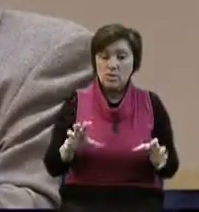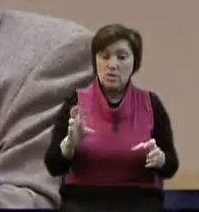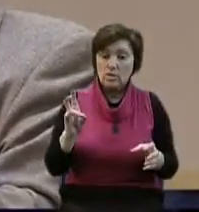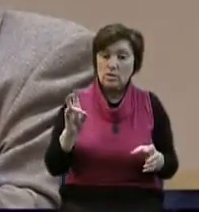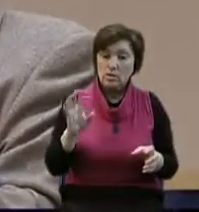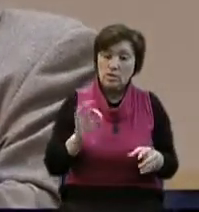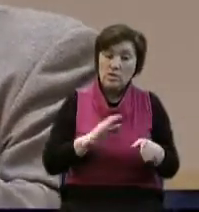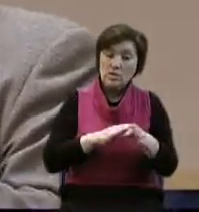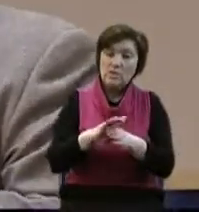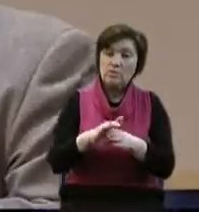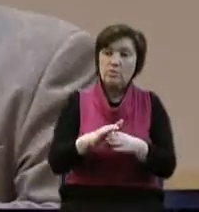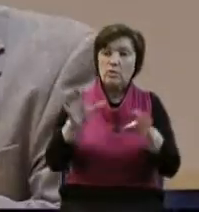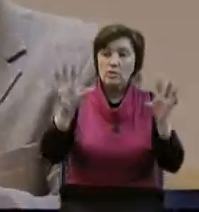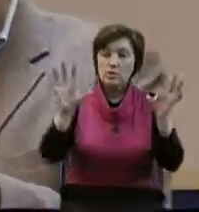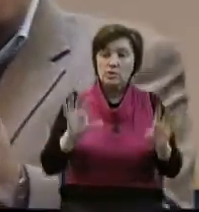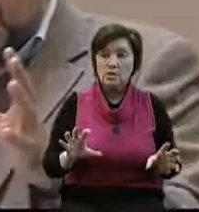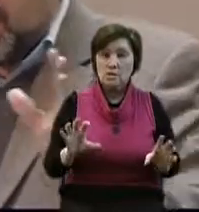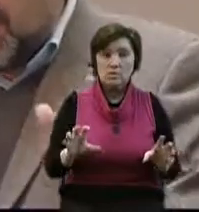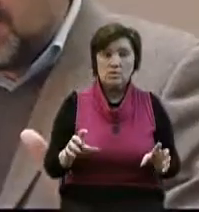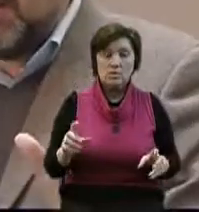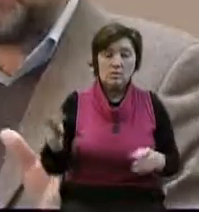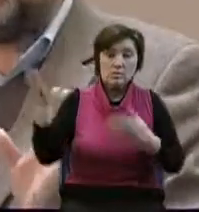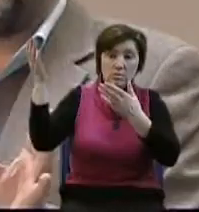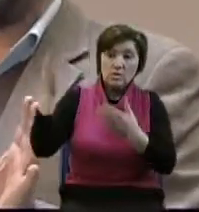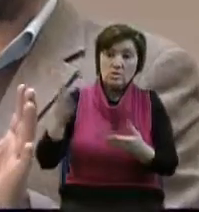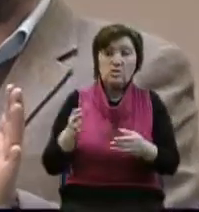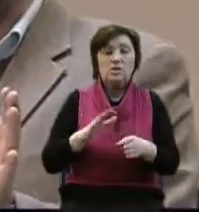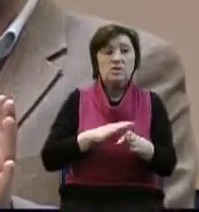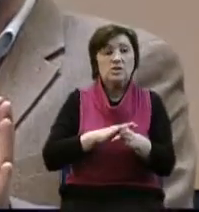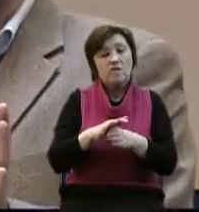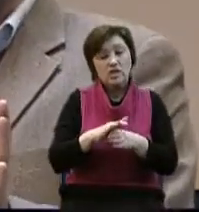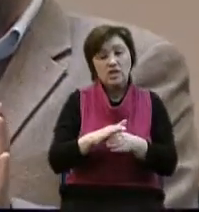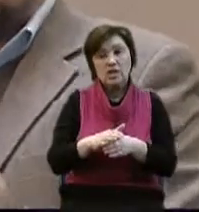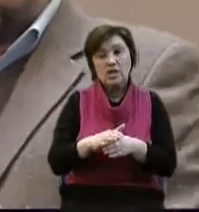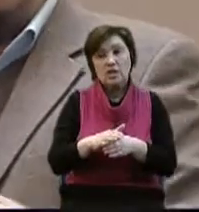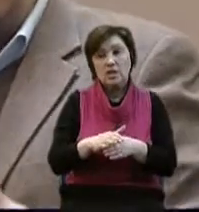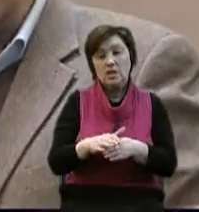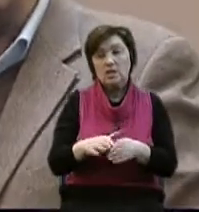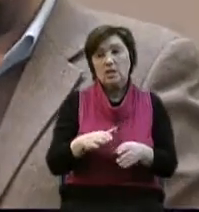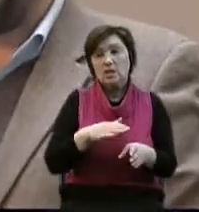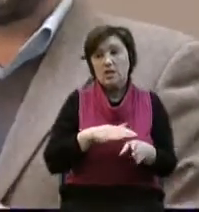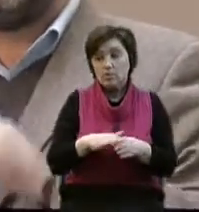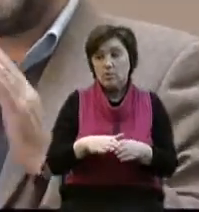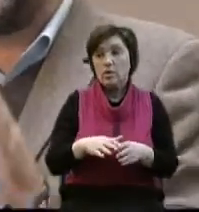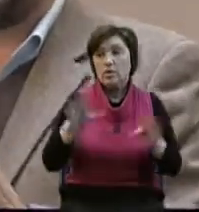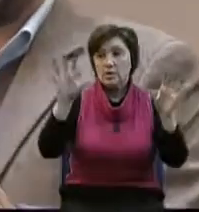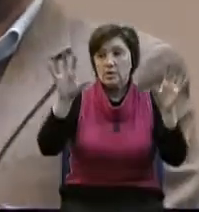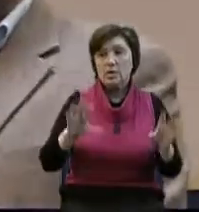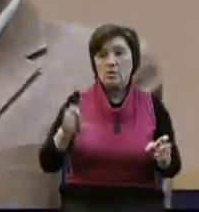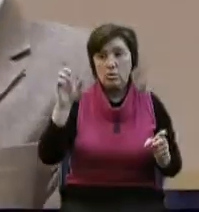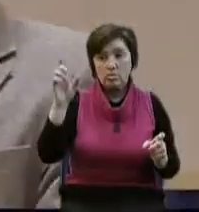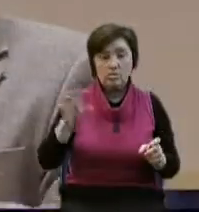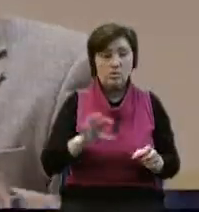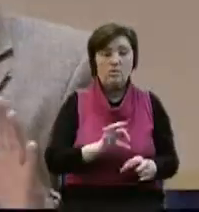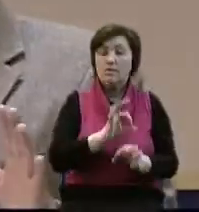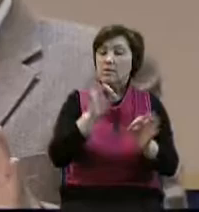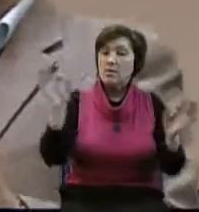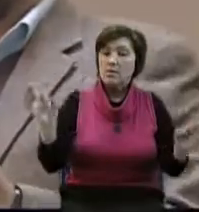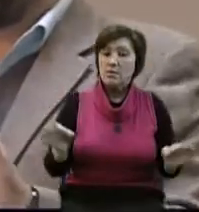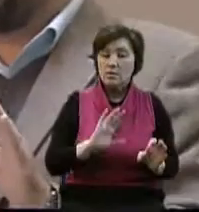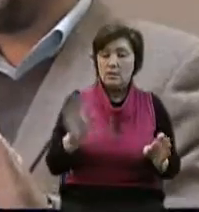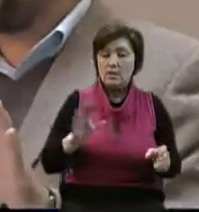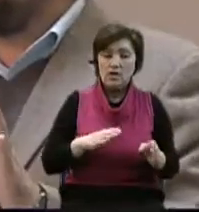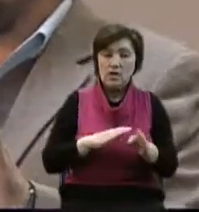закон. Он пришел, и Он совершенно исполнил закон, закон Божий, но Он никогда не